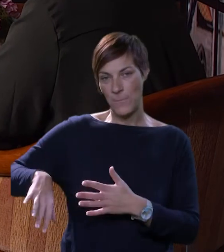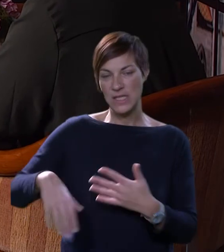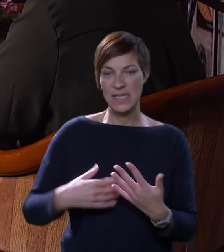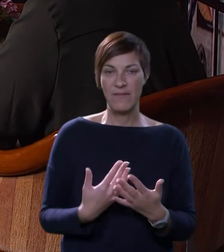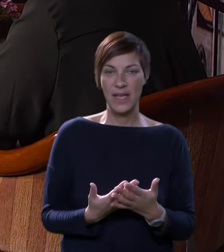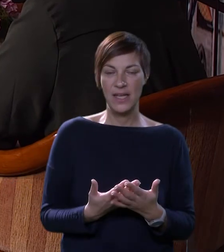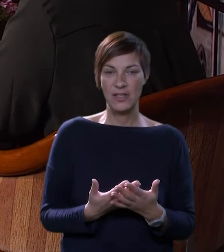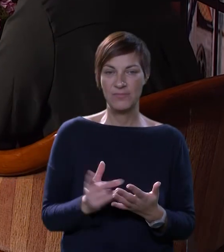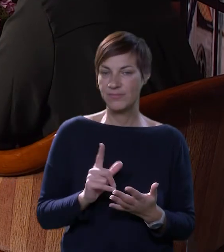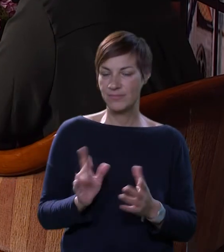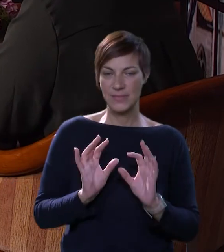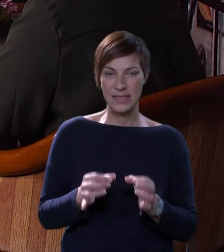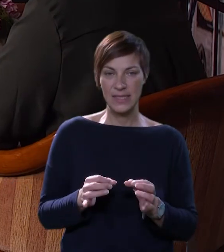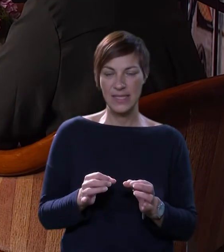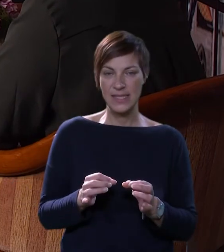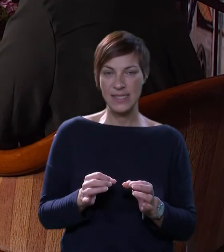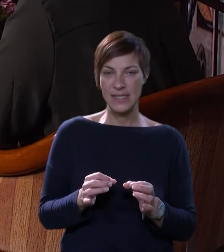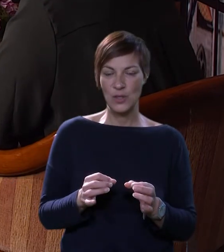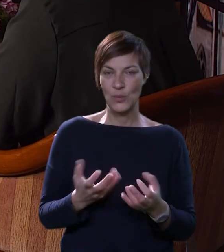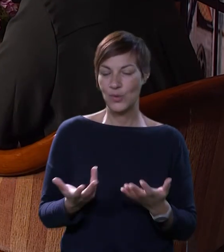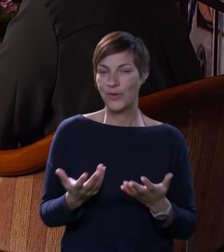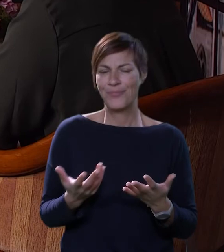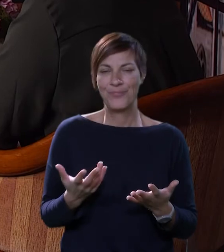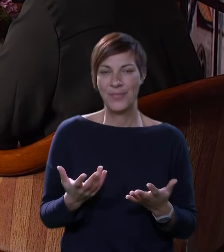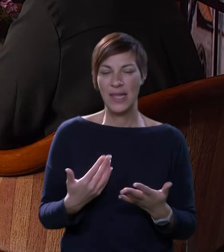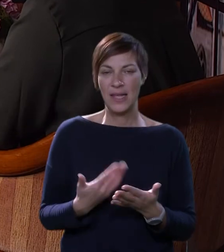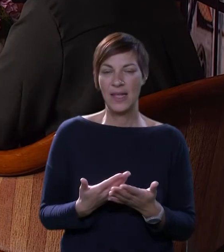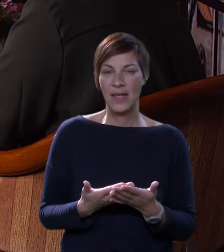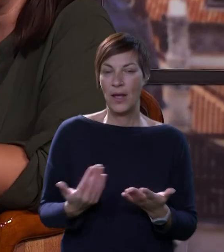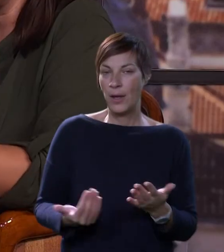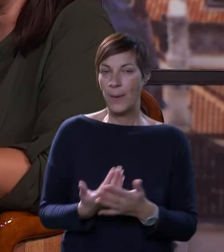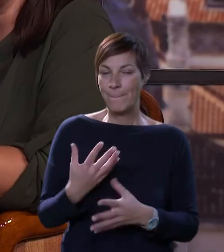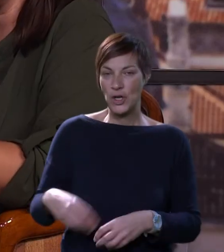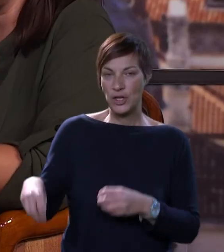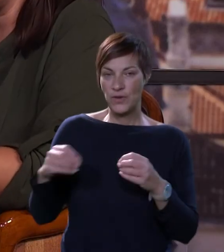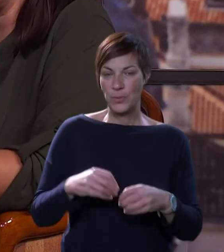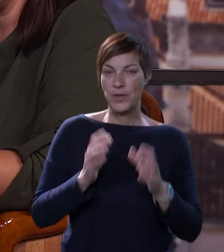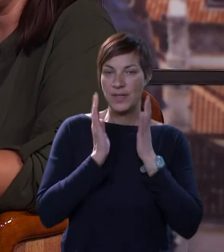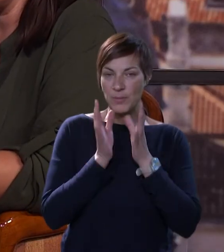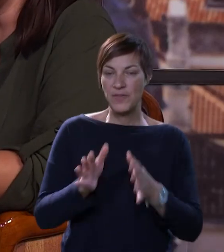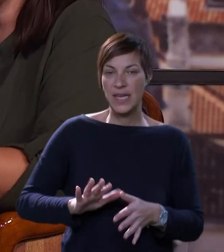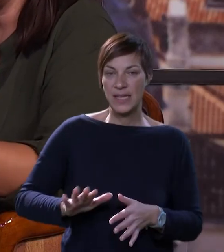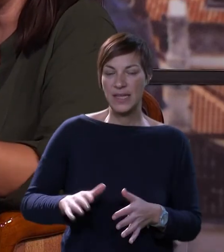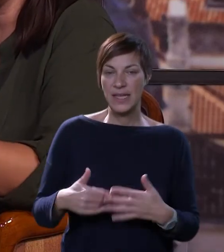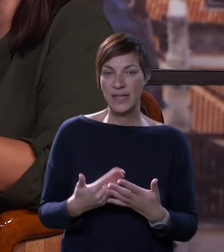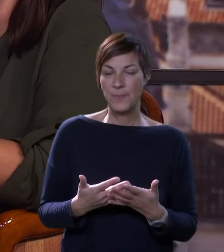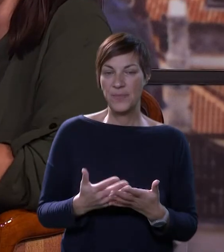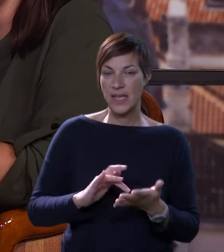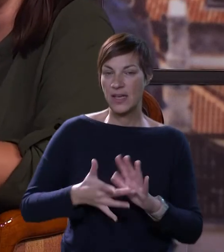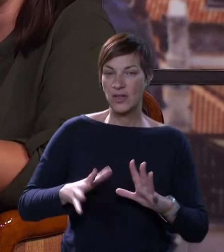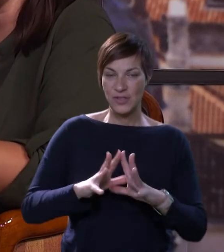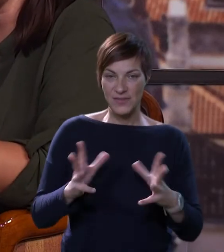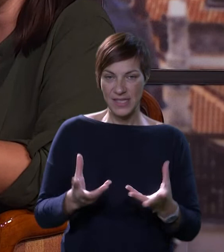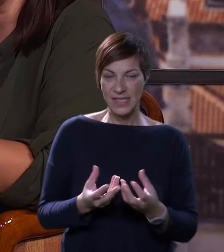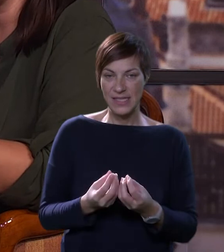zapostavljeno, nesigurno, kako onda, recimo, ponovno povratiti povjerenje tom djetetu i nekako svih